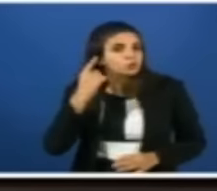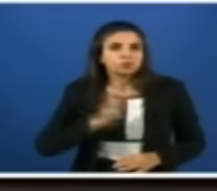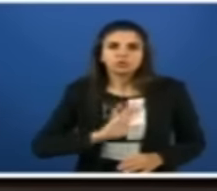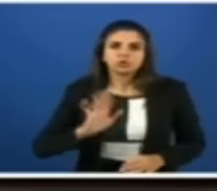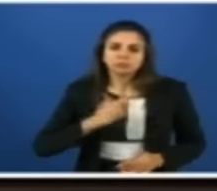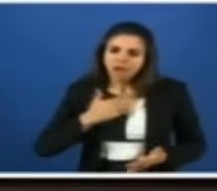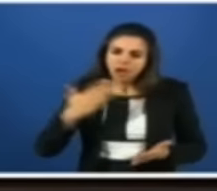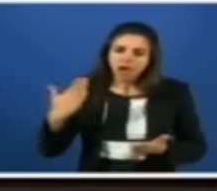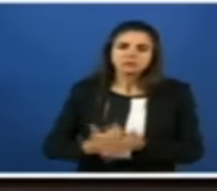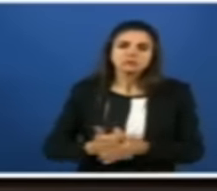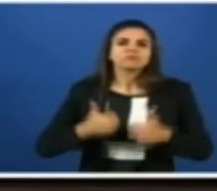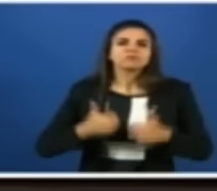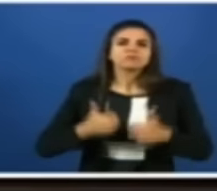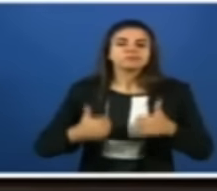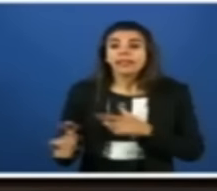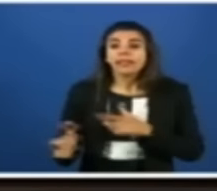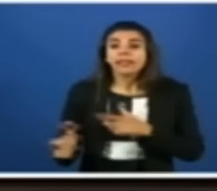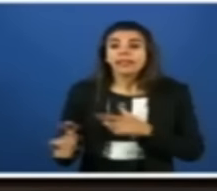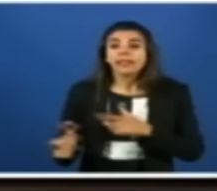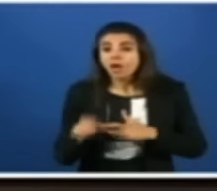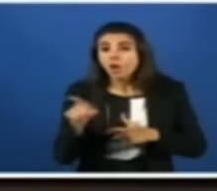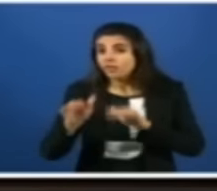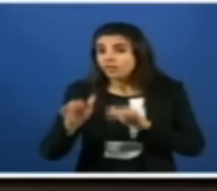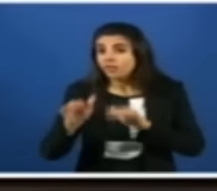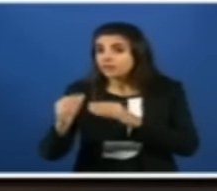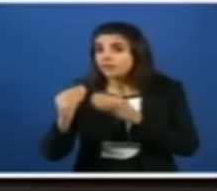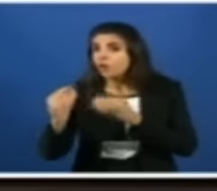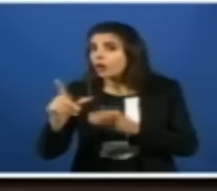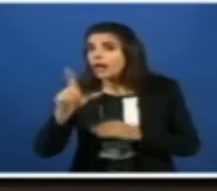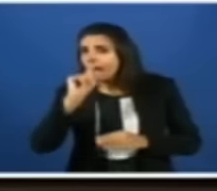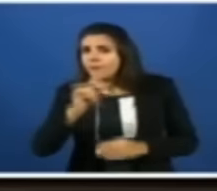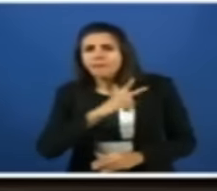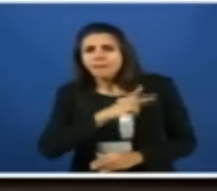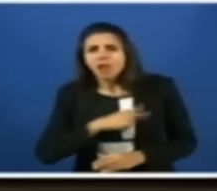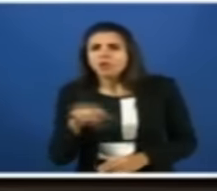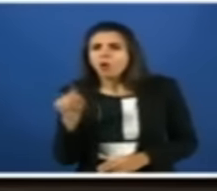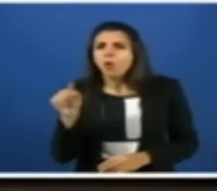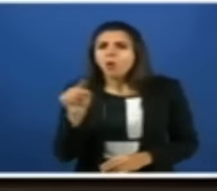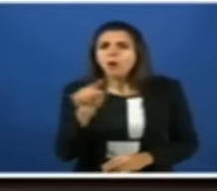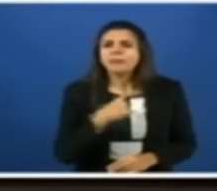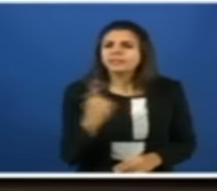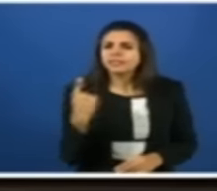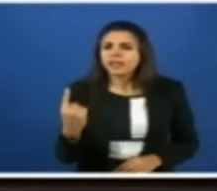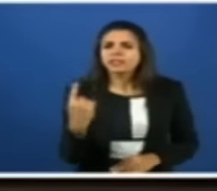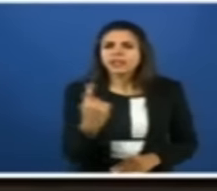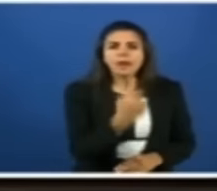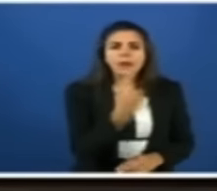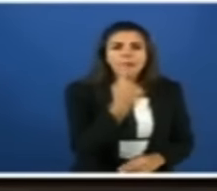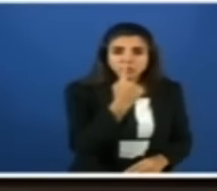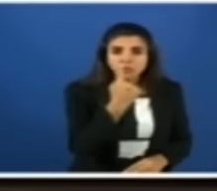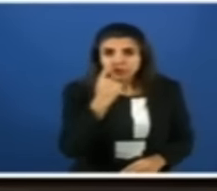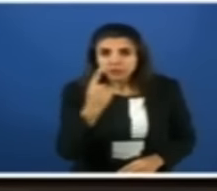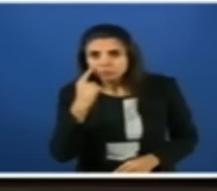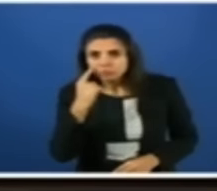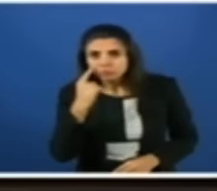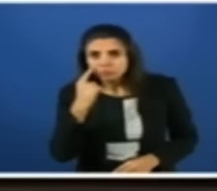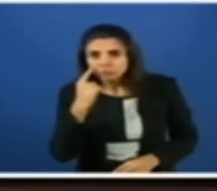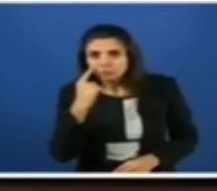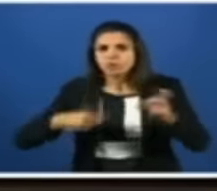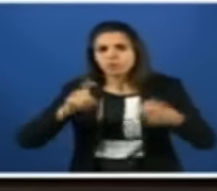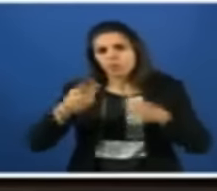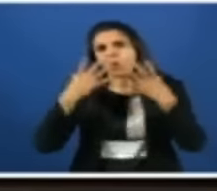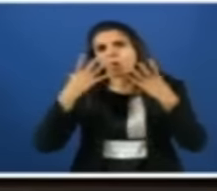olmasın. Teröre destek veren belediyeleri tek tek tespit